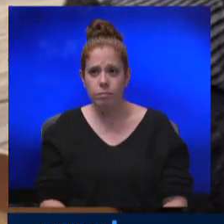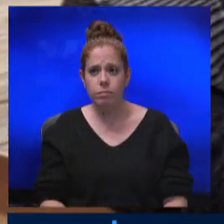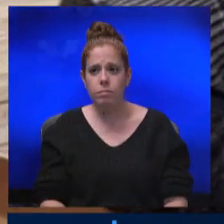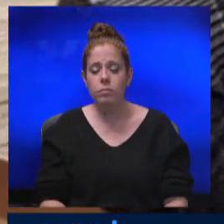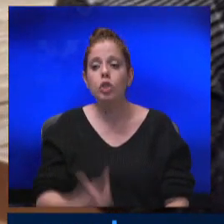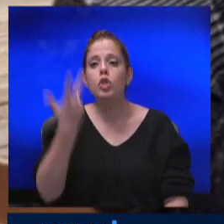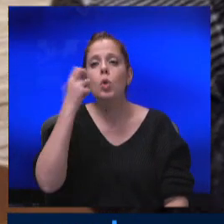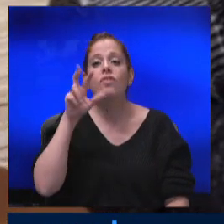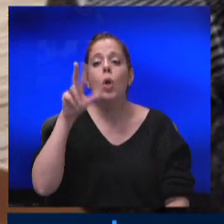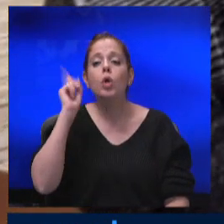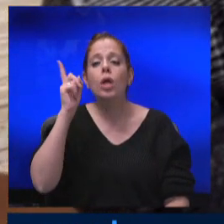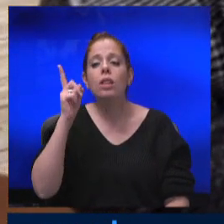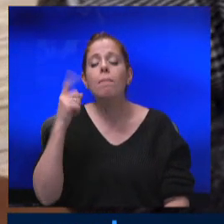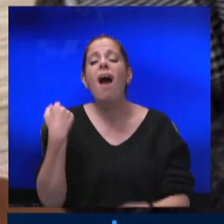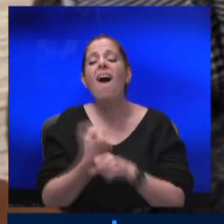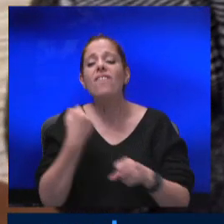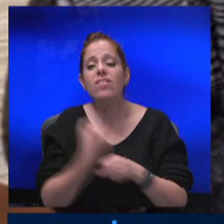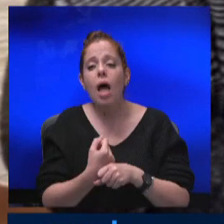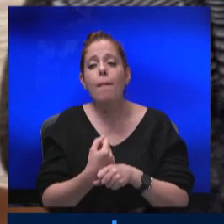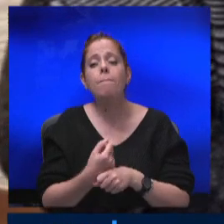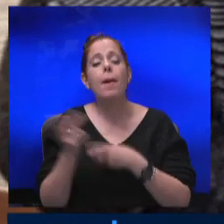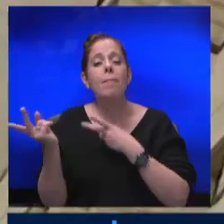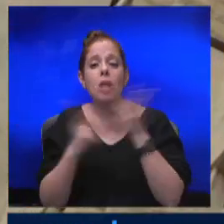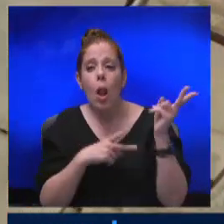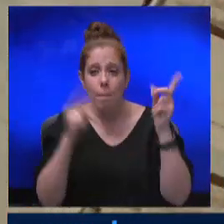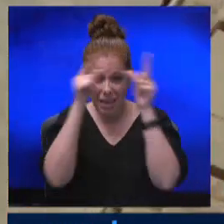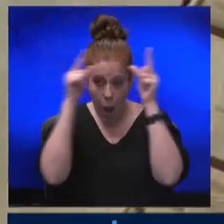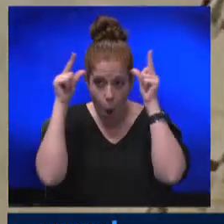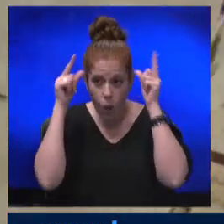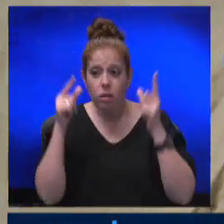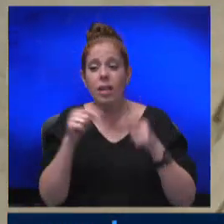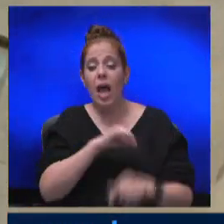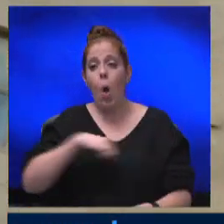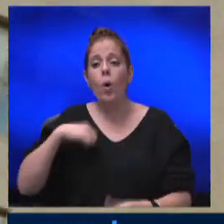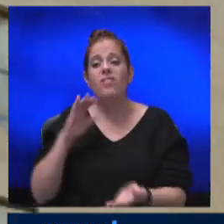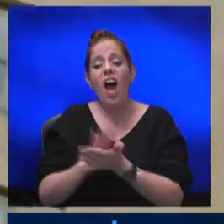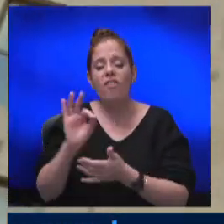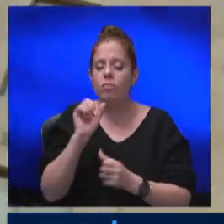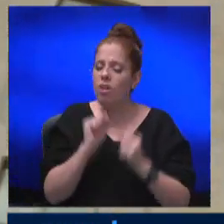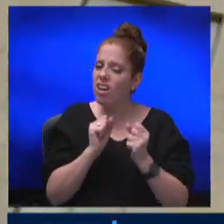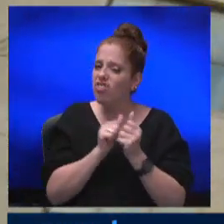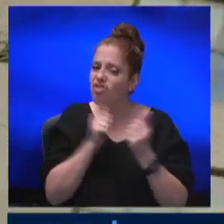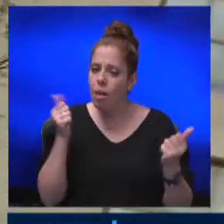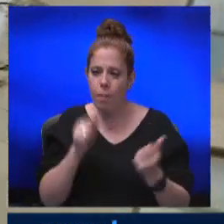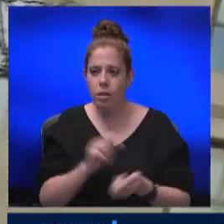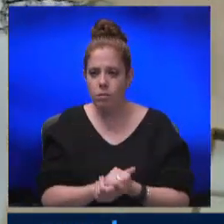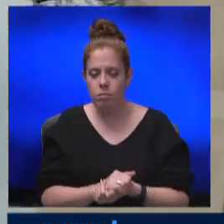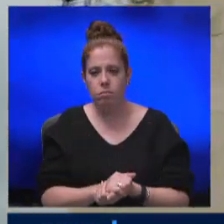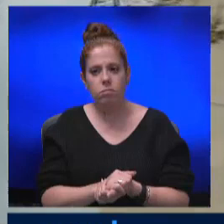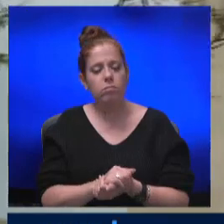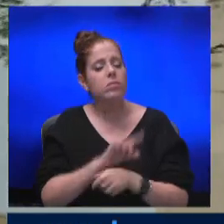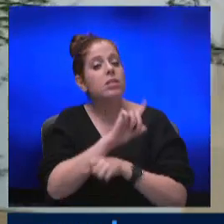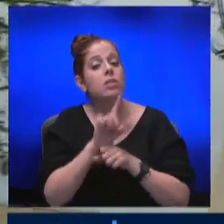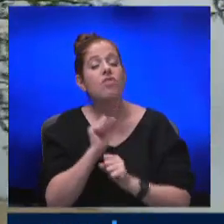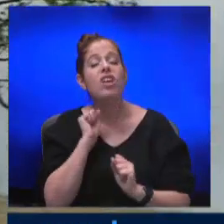33 שנים עבדה נג'ת בבית החולים כאחות כירורגית, וחבריה מתקשים להיפרד ממנה. זו שעה קשה מאוד